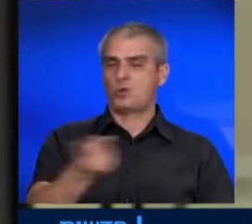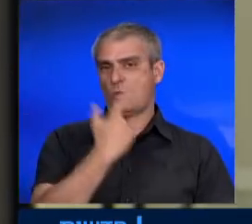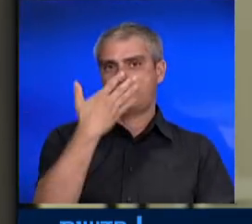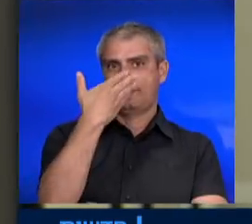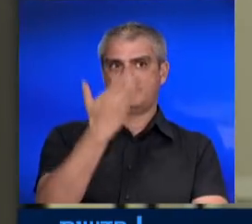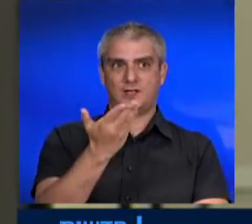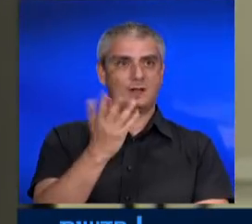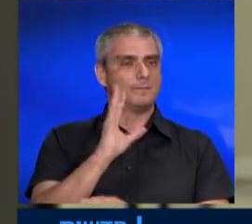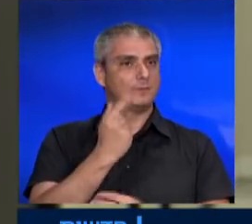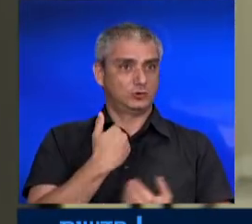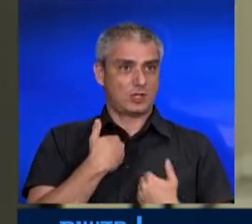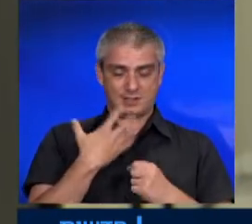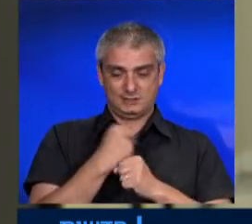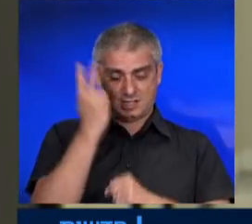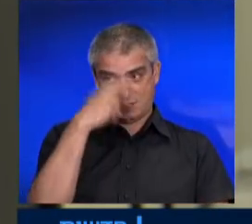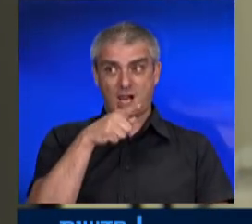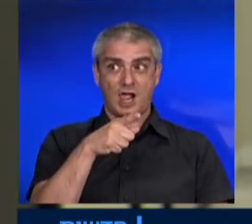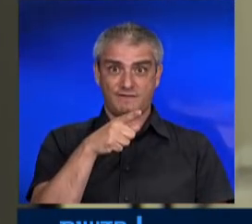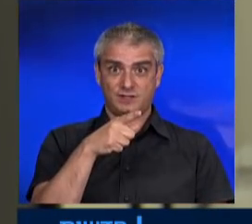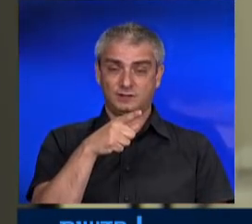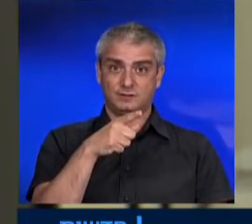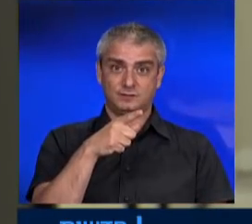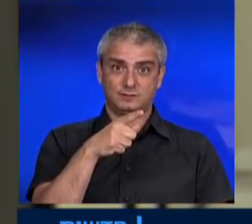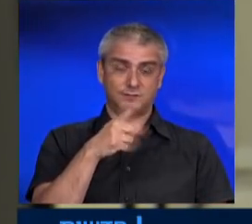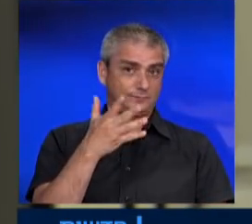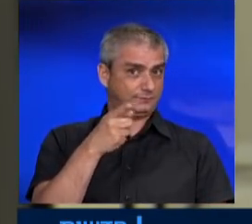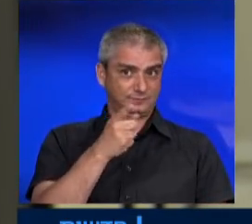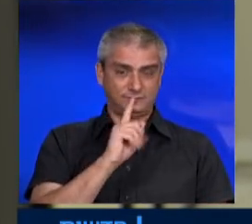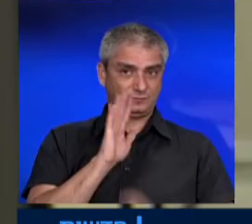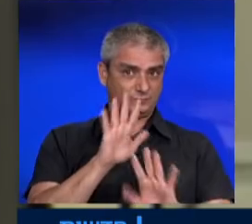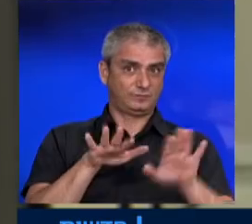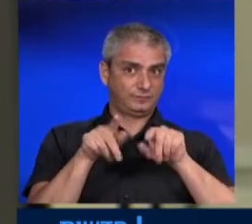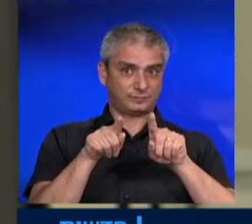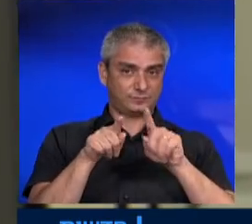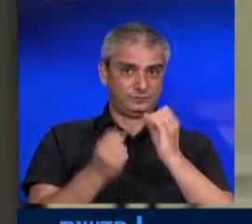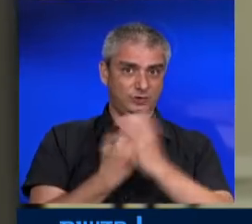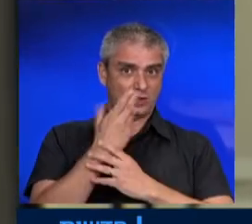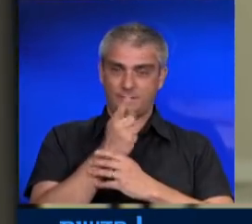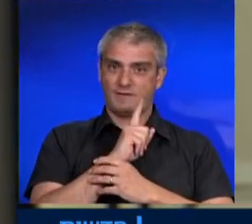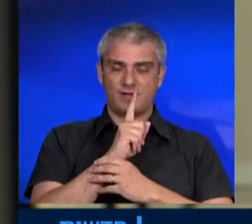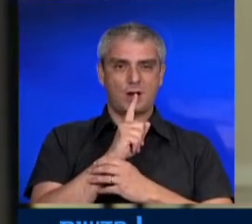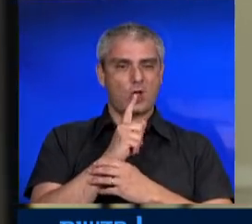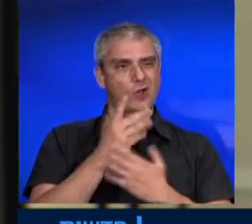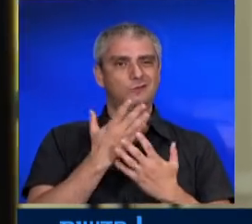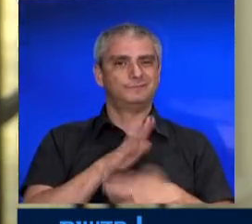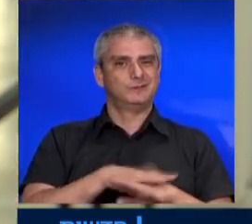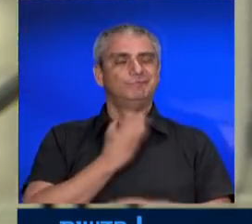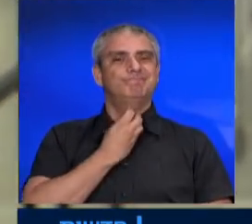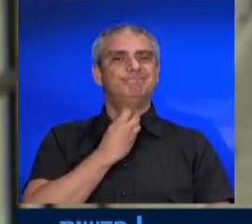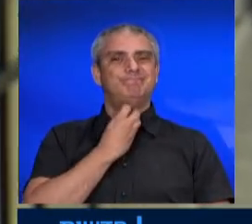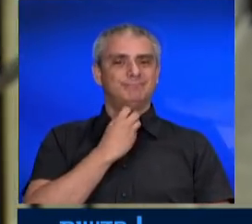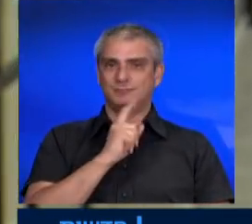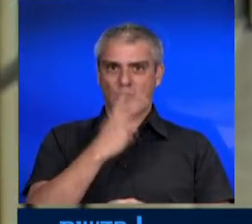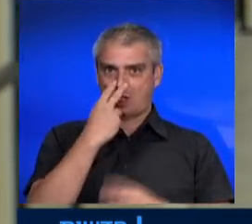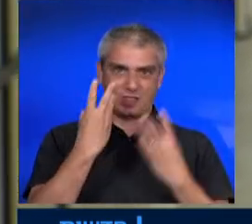ממה שאני הצלחתי להבין אותך, אתה לא אוהב את הממשלה שקמה, זה לא מחליק לך טוב בגרון, זה לא נראה